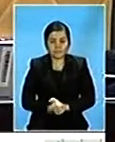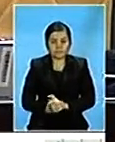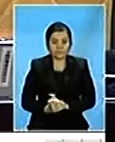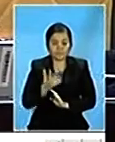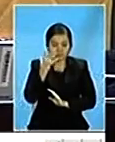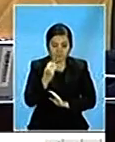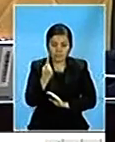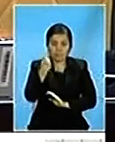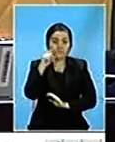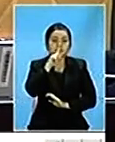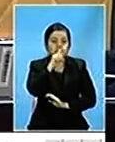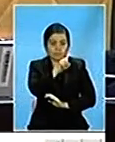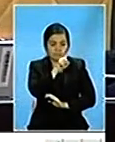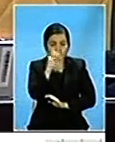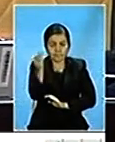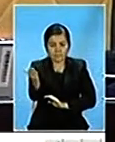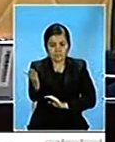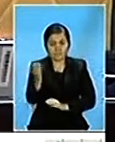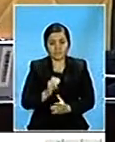ครับ